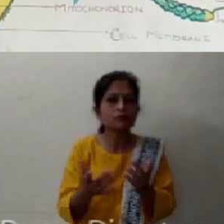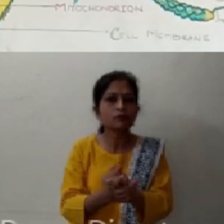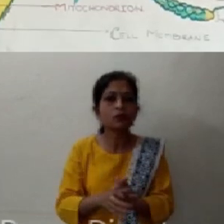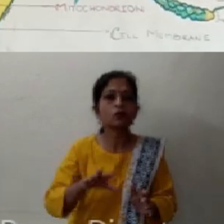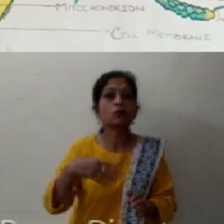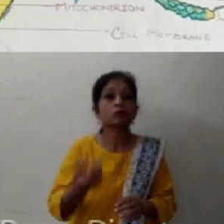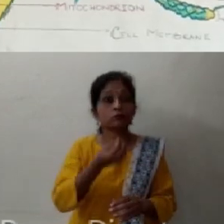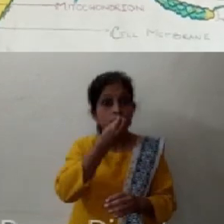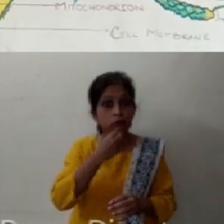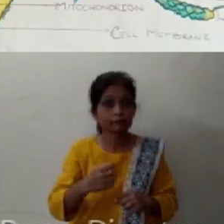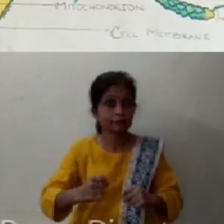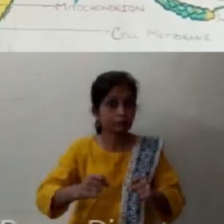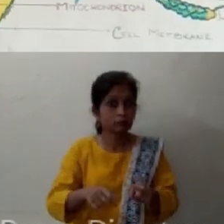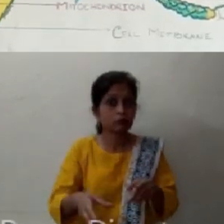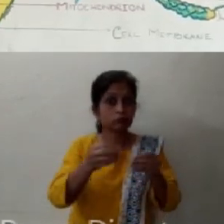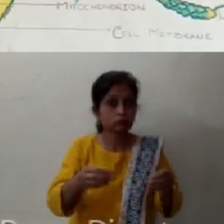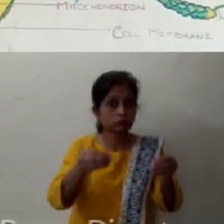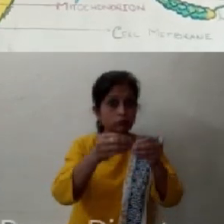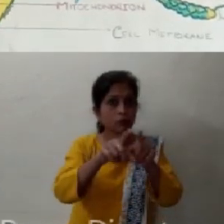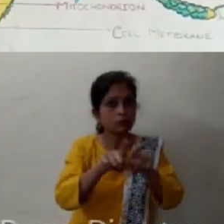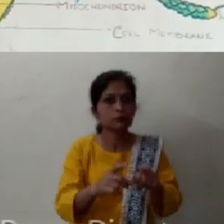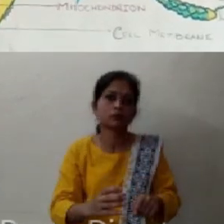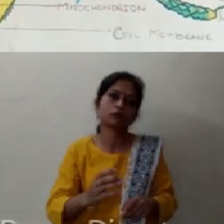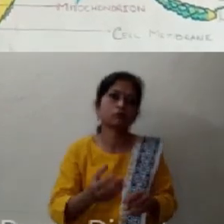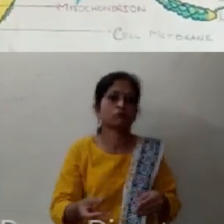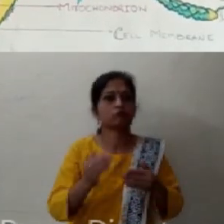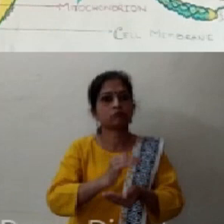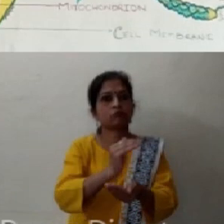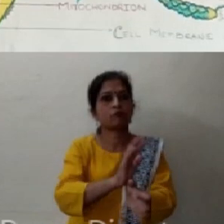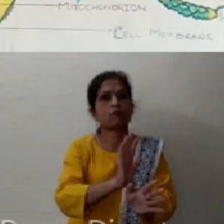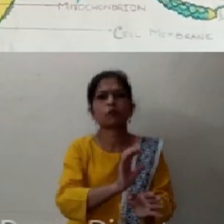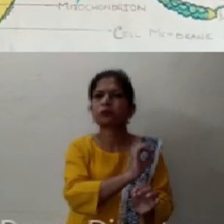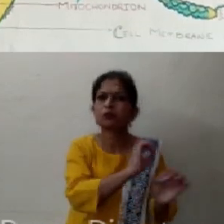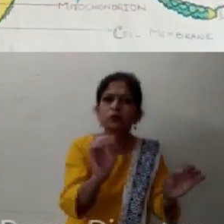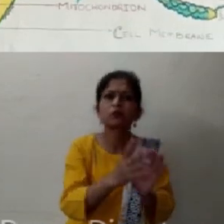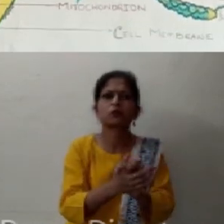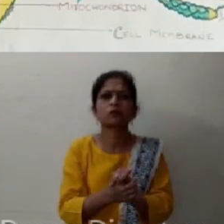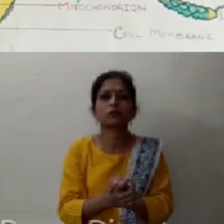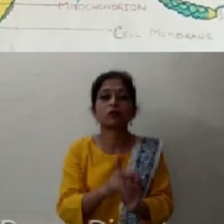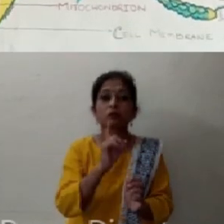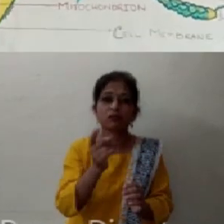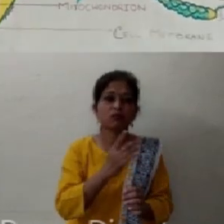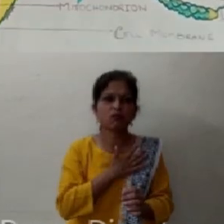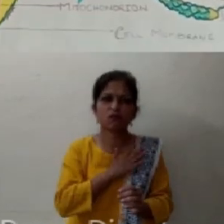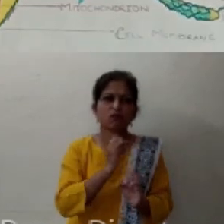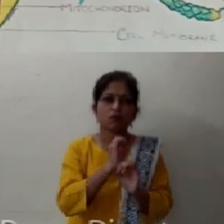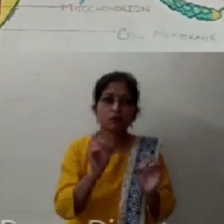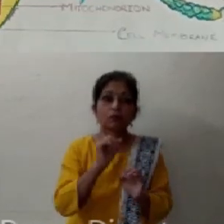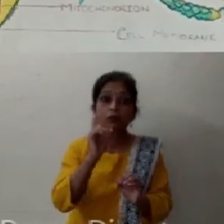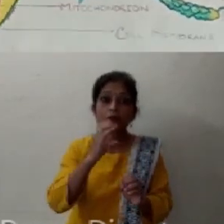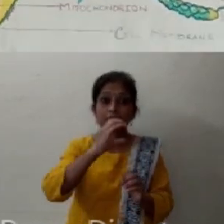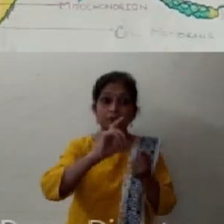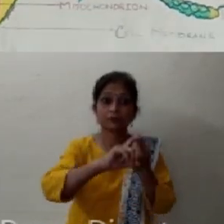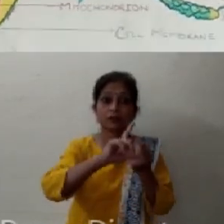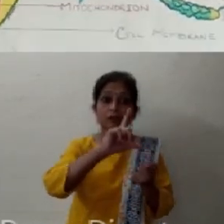ना ही अगर खा पी कर फल फूल जाए तो अपने जैसे कई एक तैयार कर ले। प्रजनन की क्षमता भी इसमें नहीं होती। तो ये एक